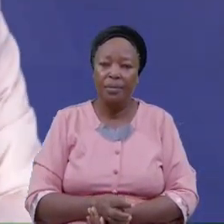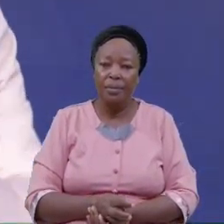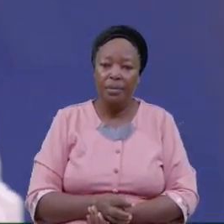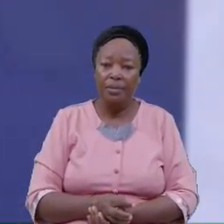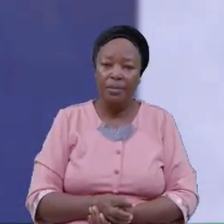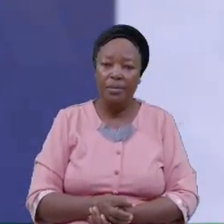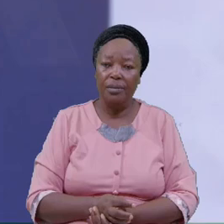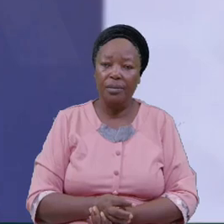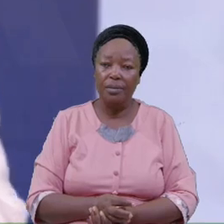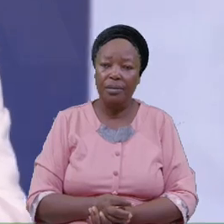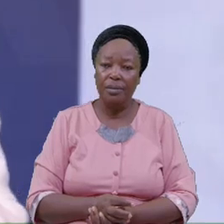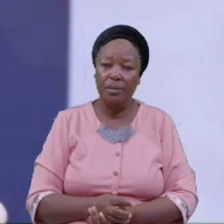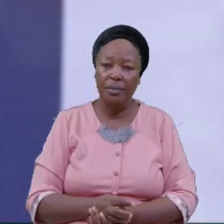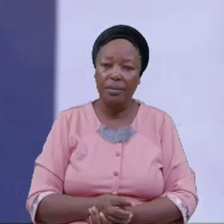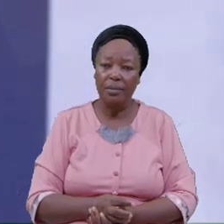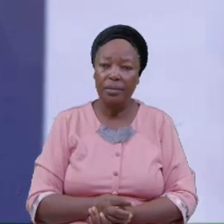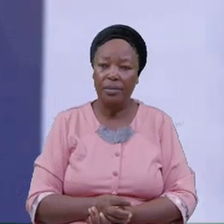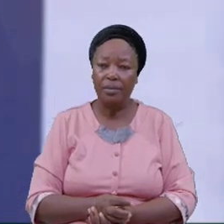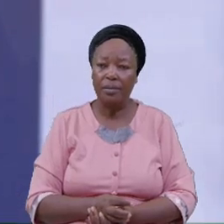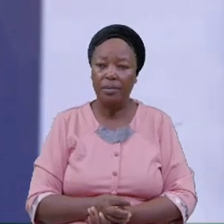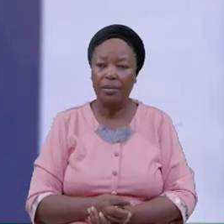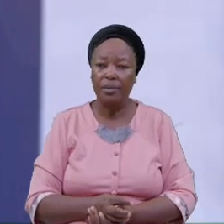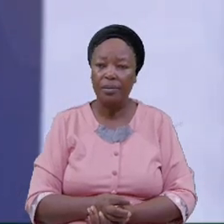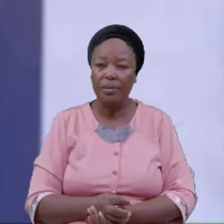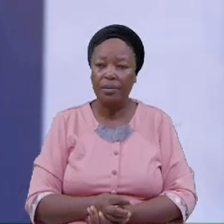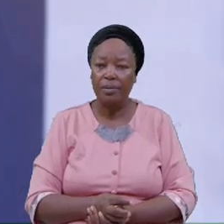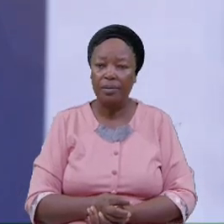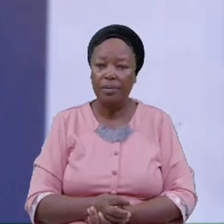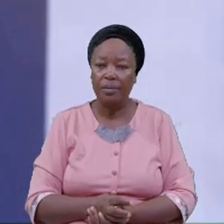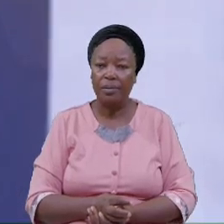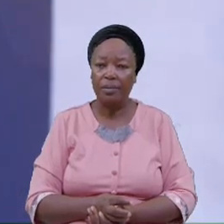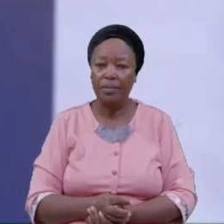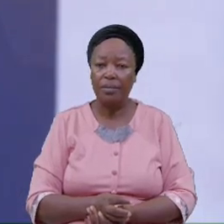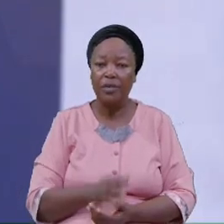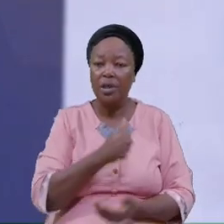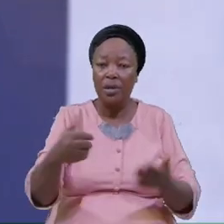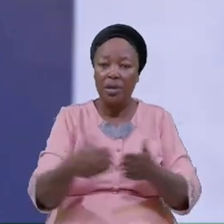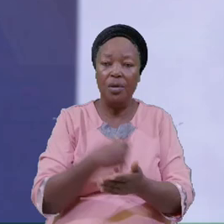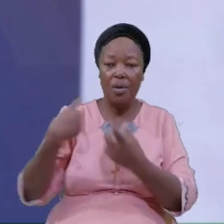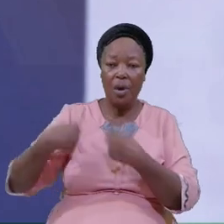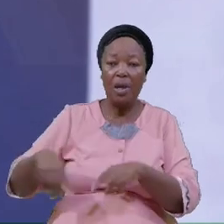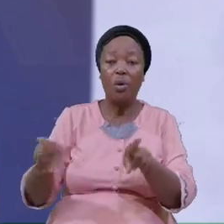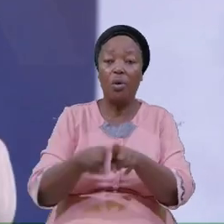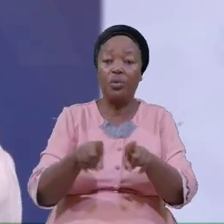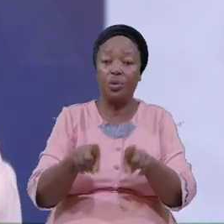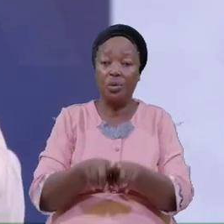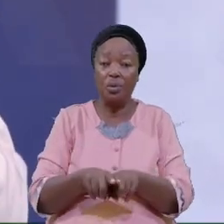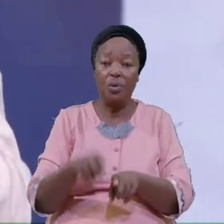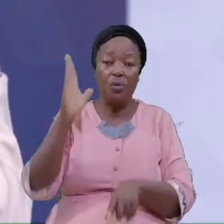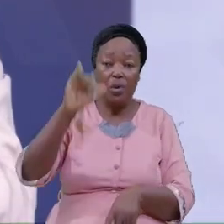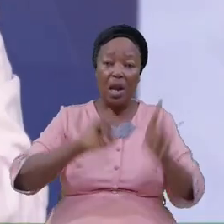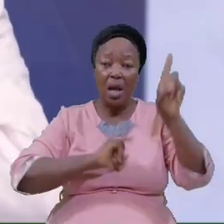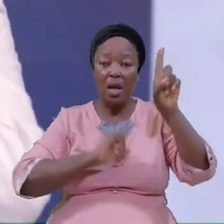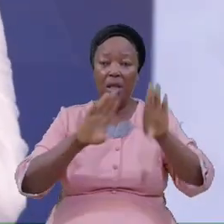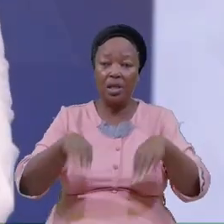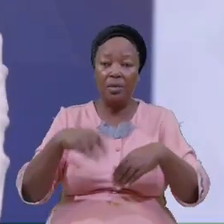de leur argent, et vous tombez toujours encore aujourd'hui, votre cœur n'est pas encore nouveau. A new heart also will I give you. Je vous donnerai un cœur